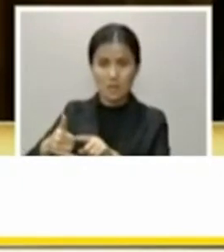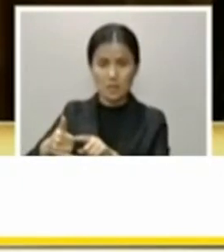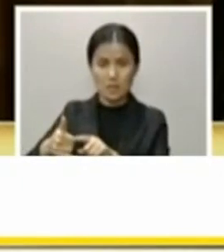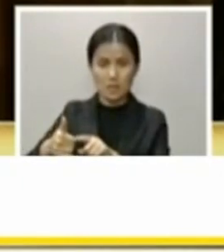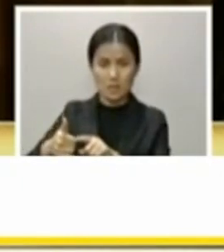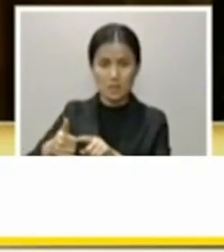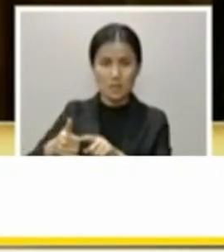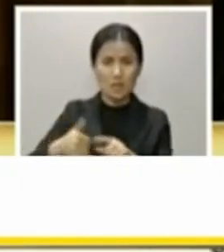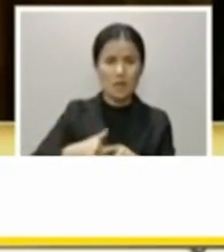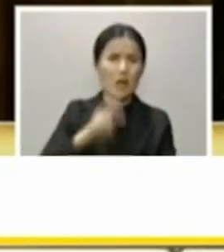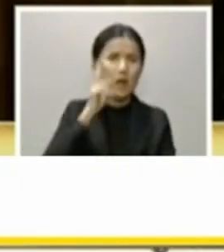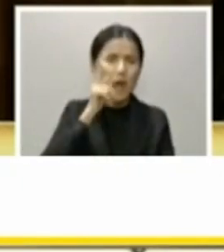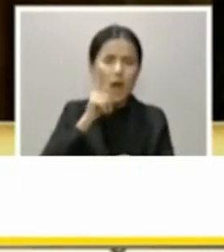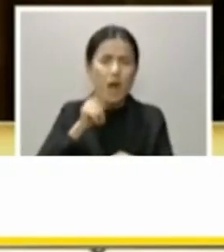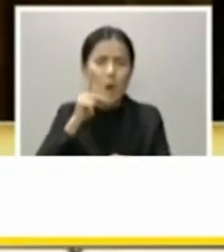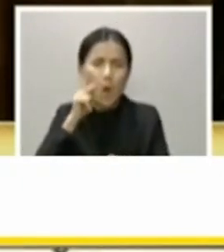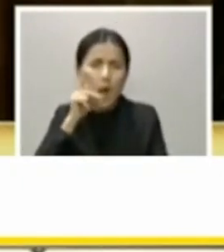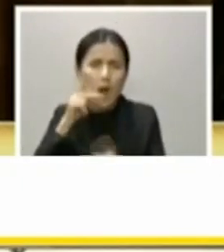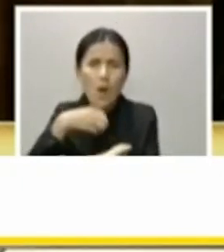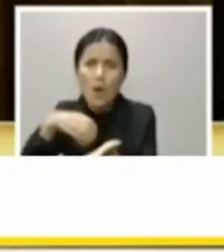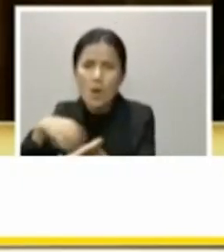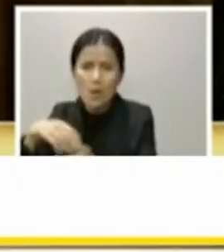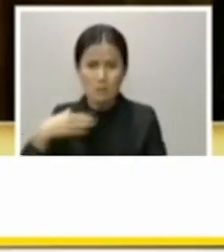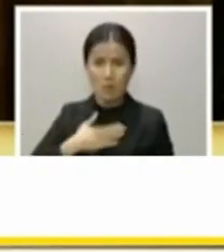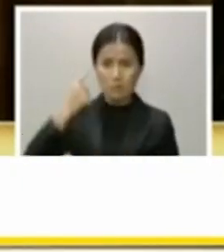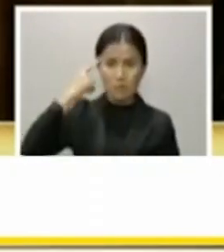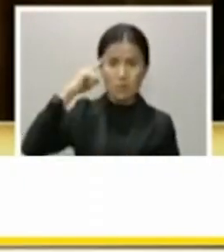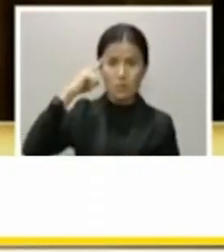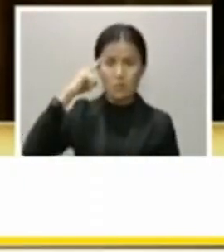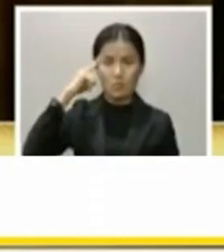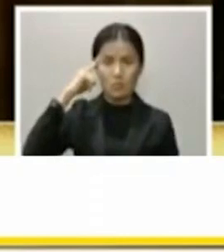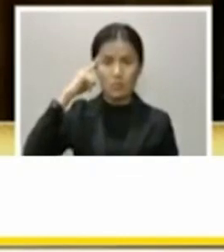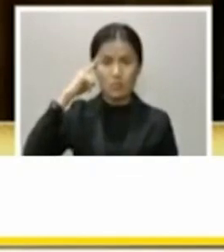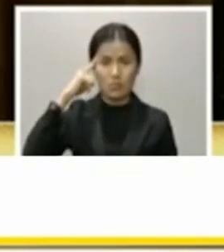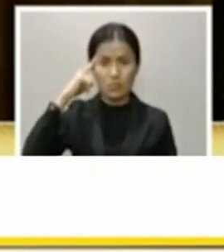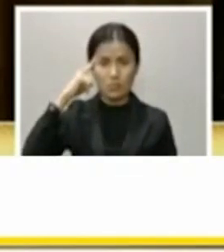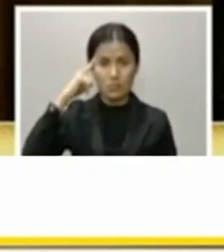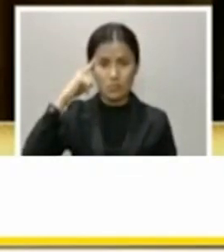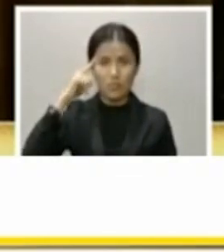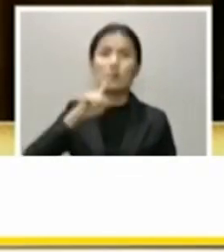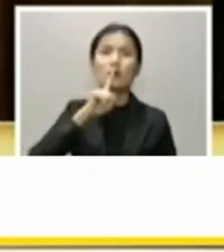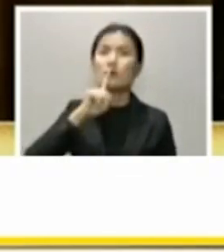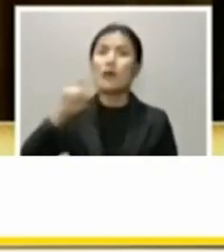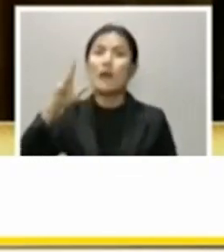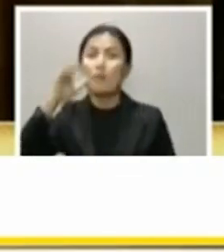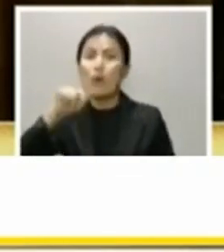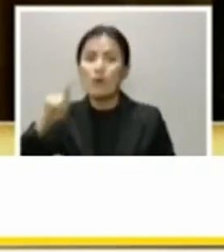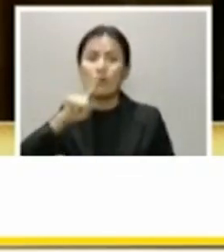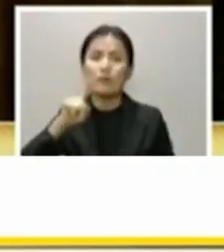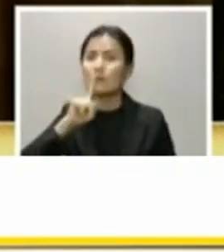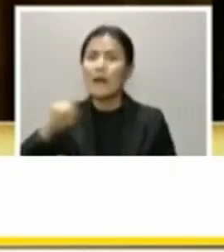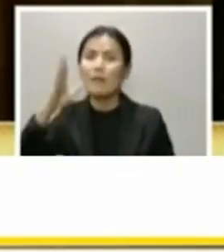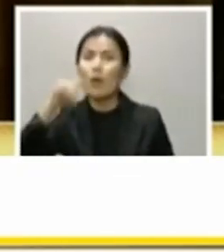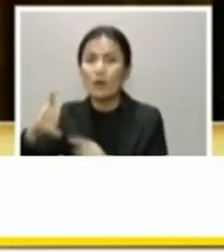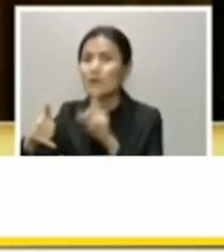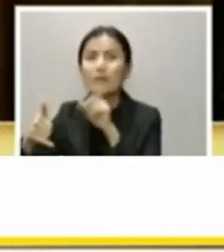ดกับสื่อเสร็จผมก็ไม่เคยได้ยินท่านไปพูดกับสื่อบางทีก็ออกมาตามสื่อสัมภาษณ์ไปอย่างงู้นอย่างนี้นะต้องไปถามพ่อผมอีกทีนะพ่อผมก็ไม่อ